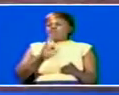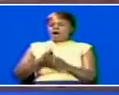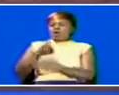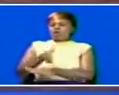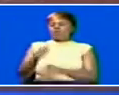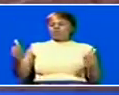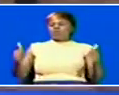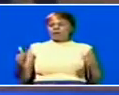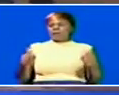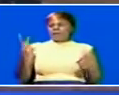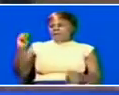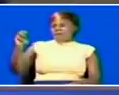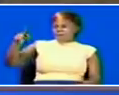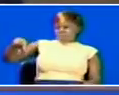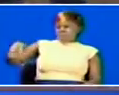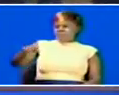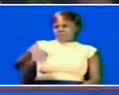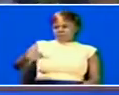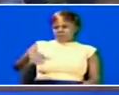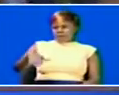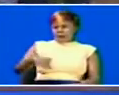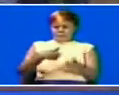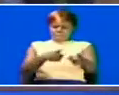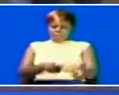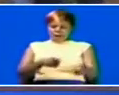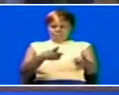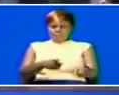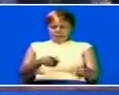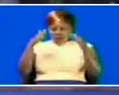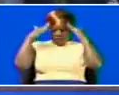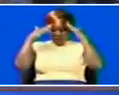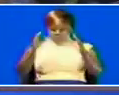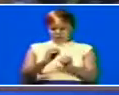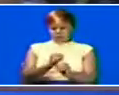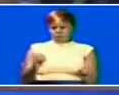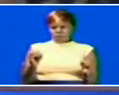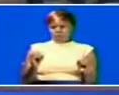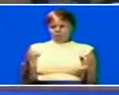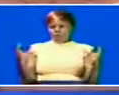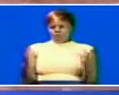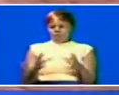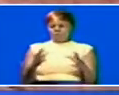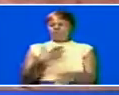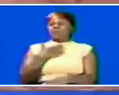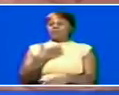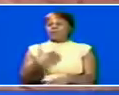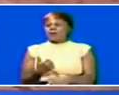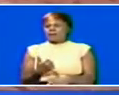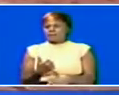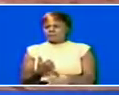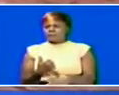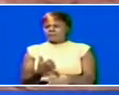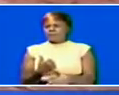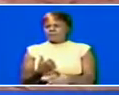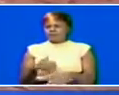vizuri. Mbunge wa eneo hilo Peris Tobiko alilaumiwa kwa kutotilia maanani matakwa ya wakazi wa eneo bunge lake na